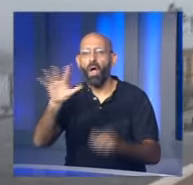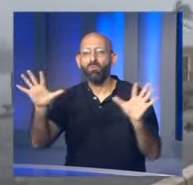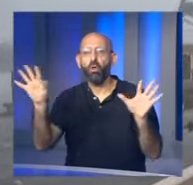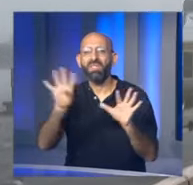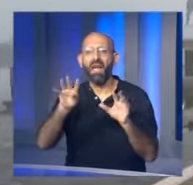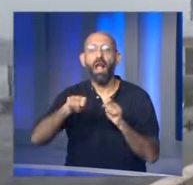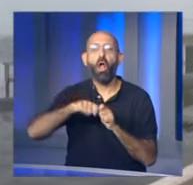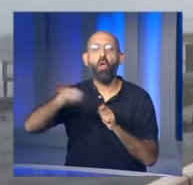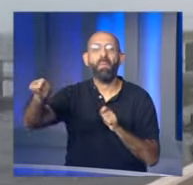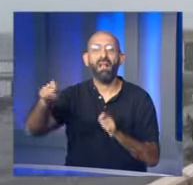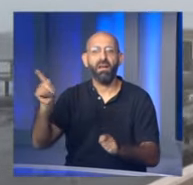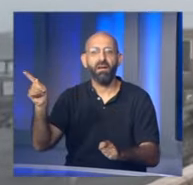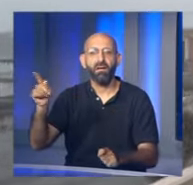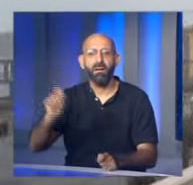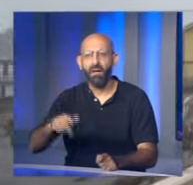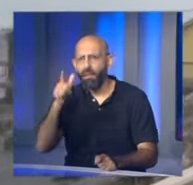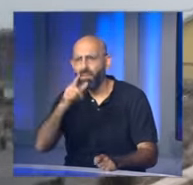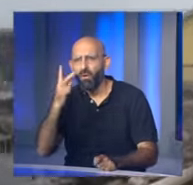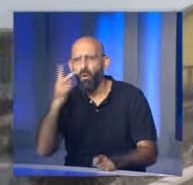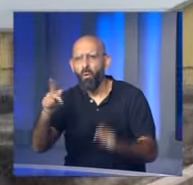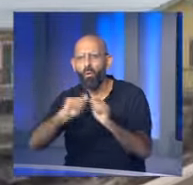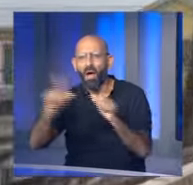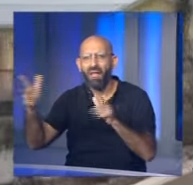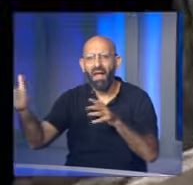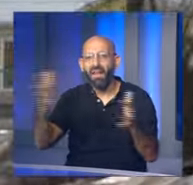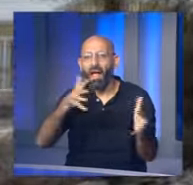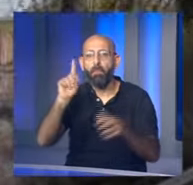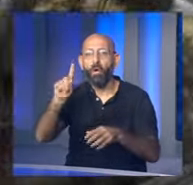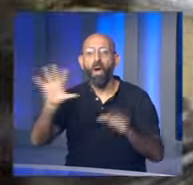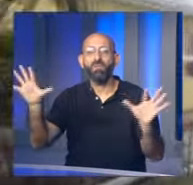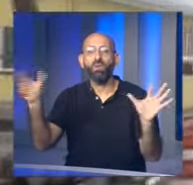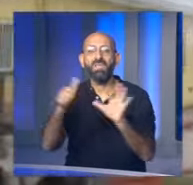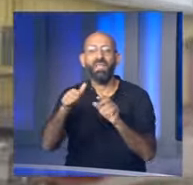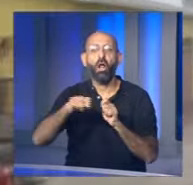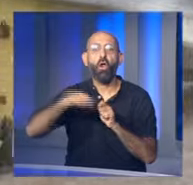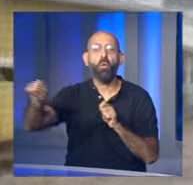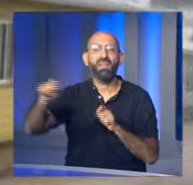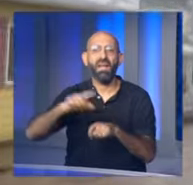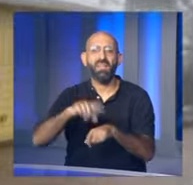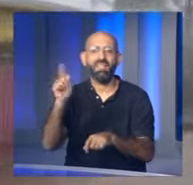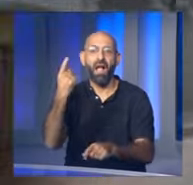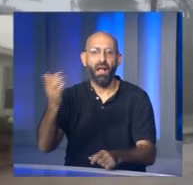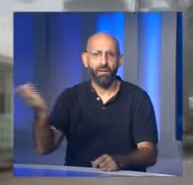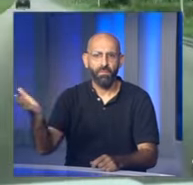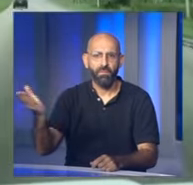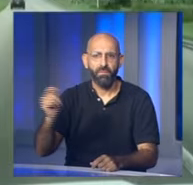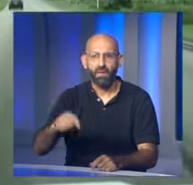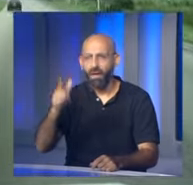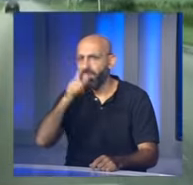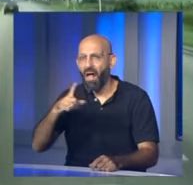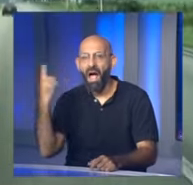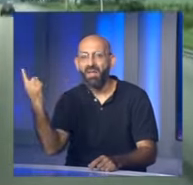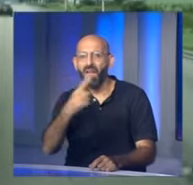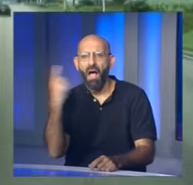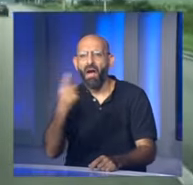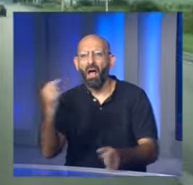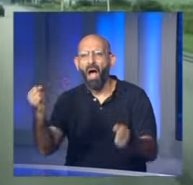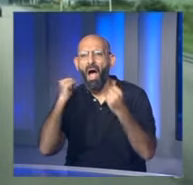برياح بلغت سرعتها القصوى 195 ك في الساعه لتنخفض لاحقا سرعه الرياح الى